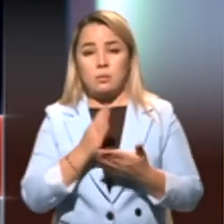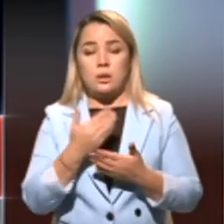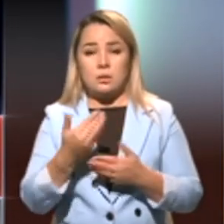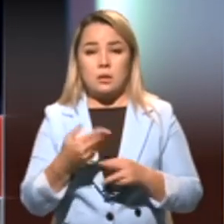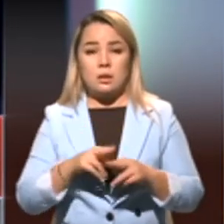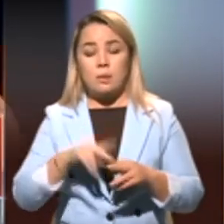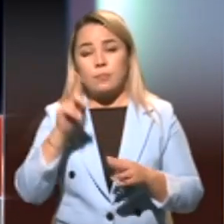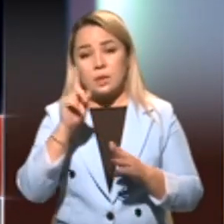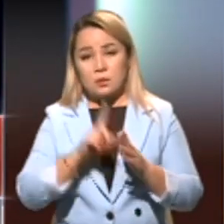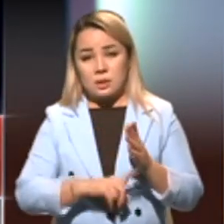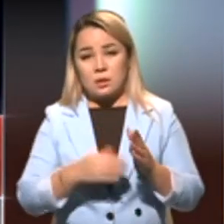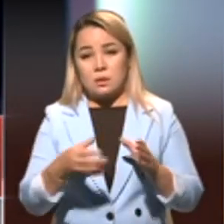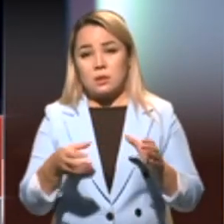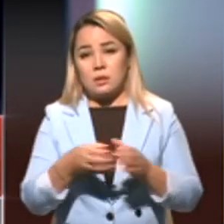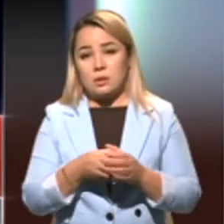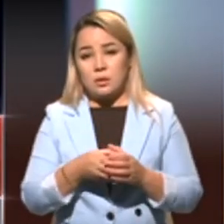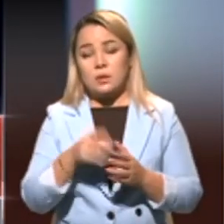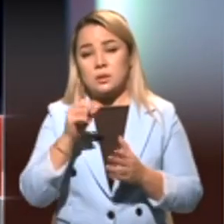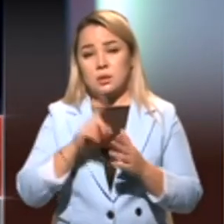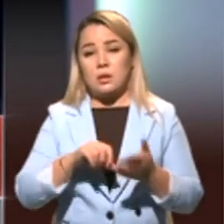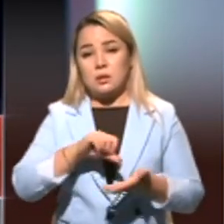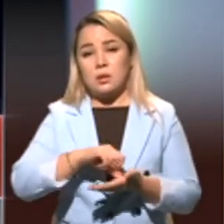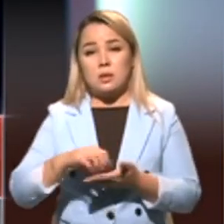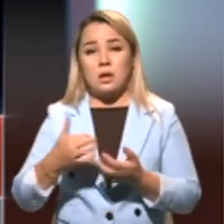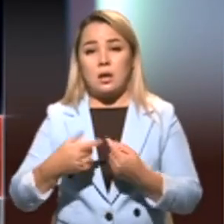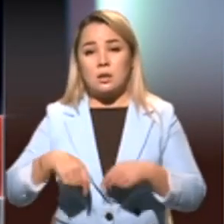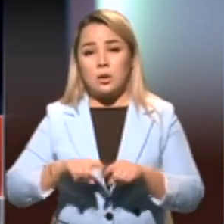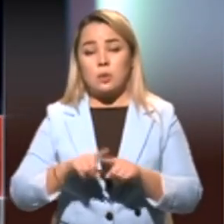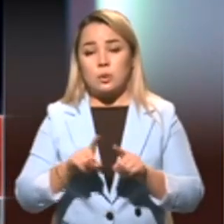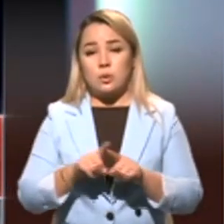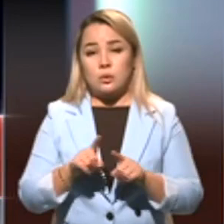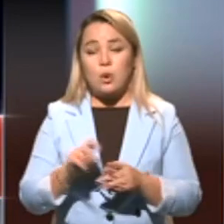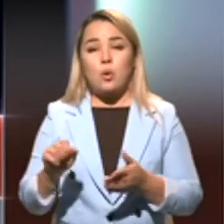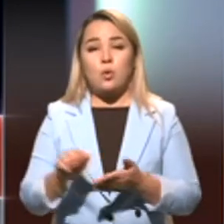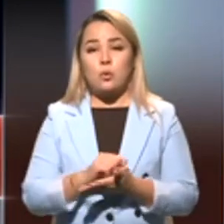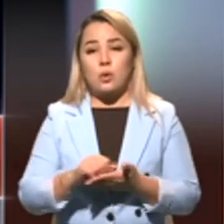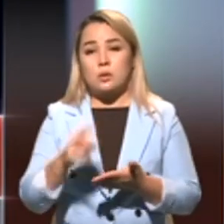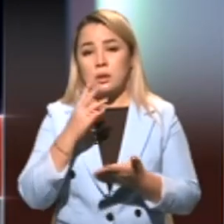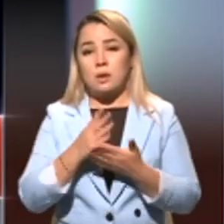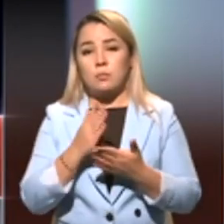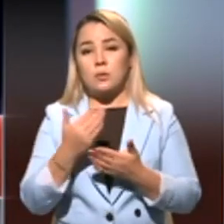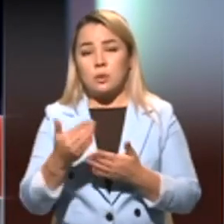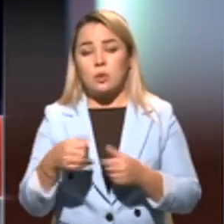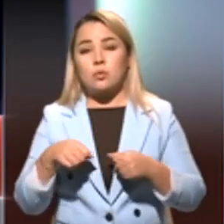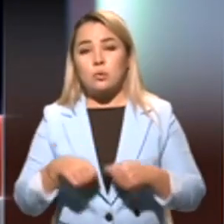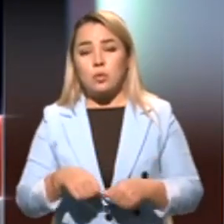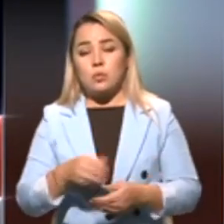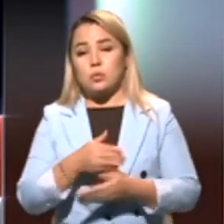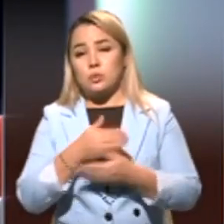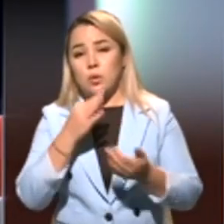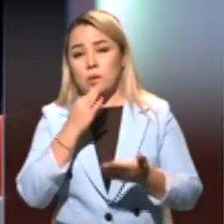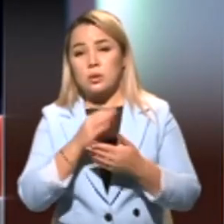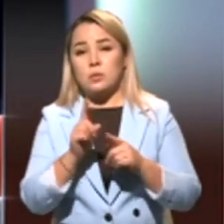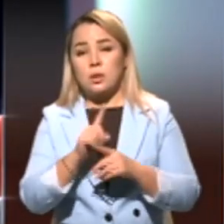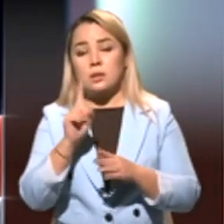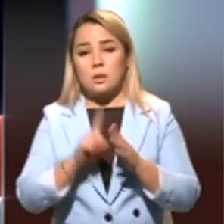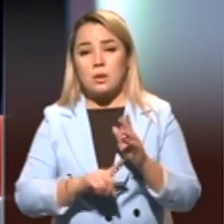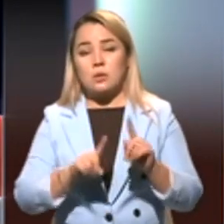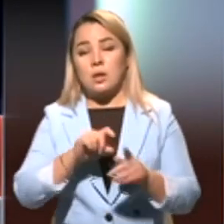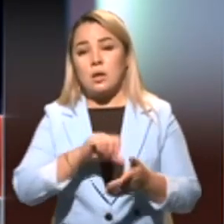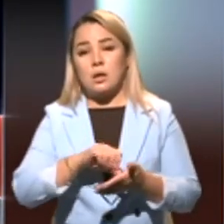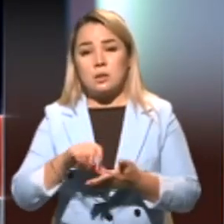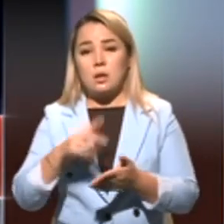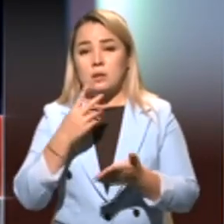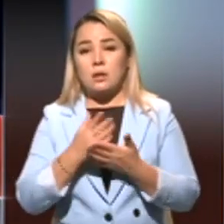деген діни сенушілер арасында үлкен мәнге ие құжат бұл. Былай айтқанда құқықтық болмаса да дінге сенушілер үшін